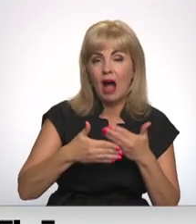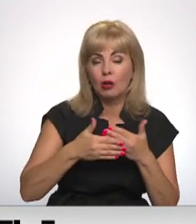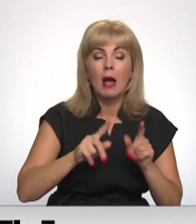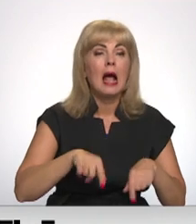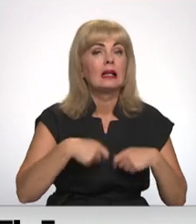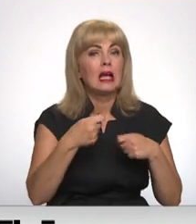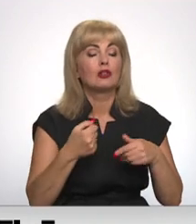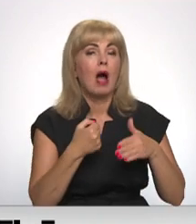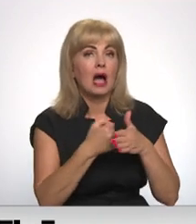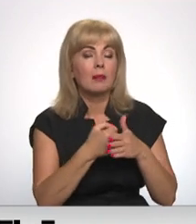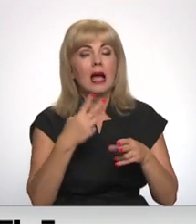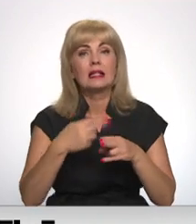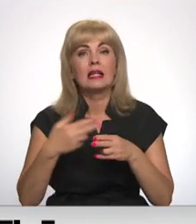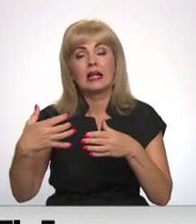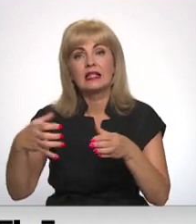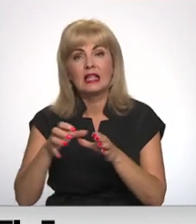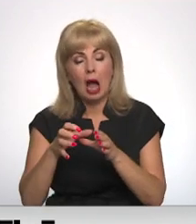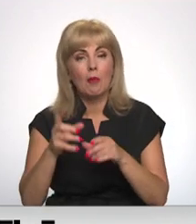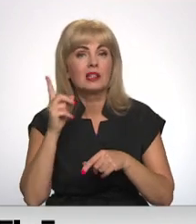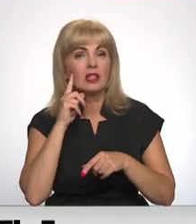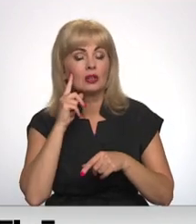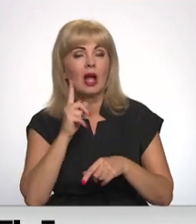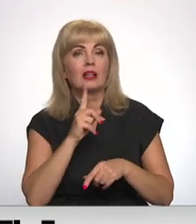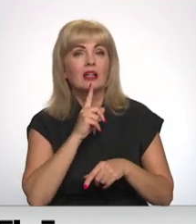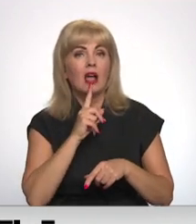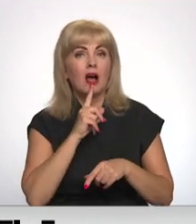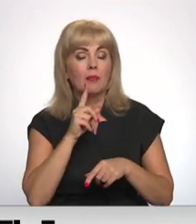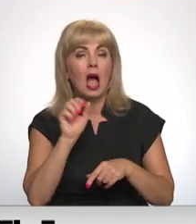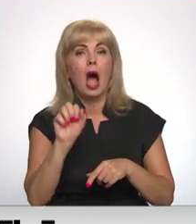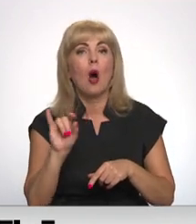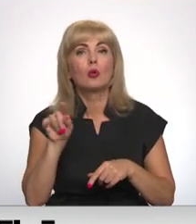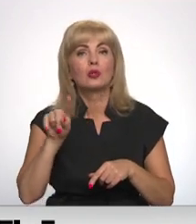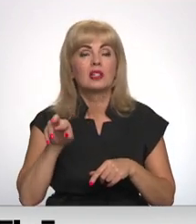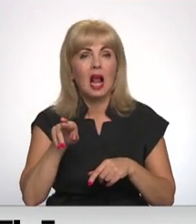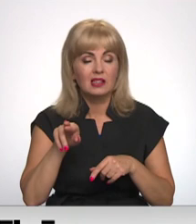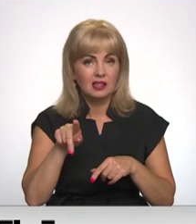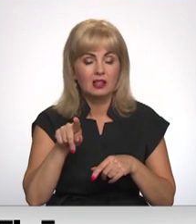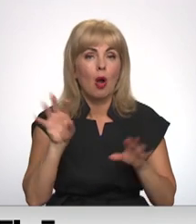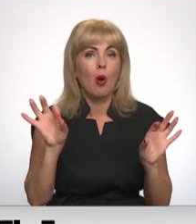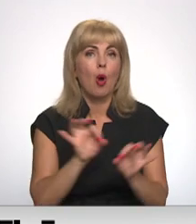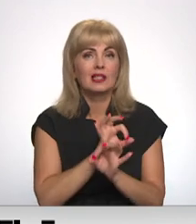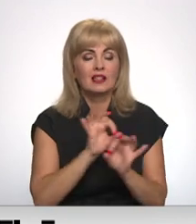sniegtu atbalstu, stiklu ciematā izskanējis arī Liepājas Austras bērnu koncerts.